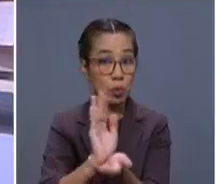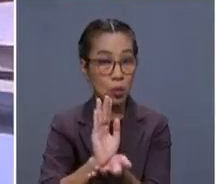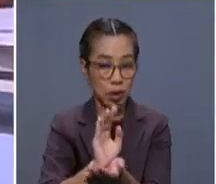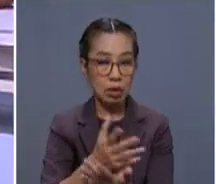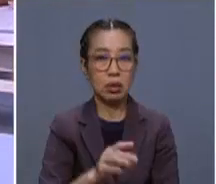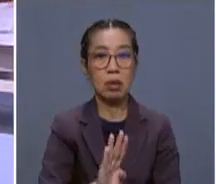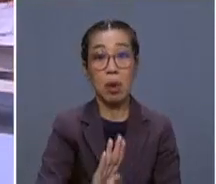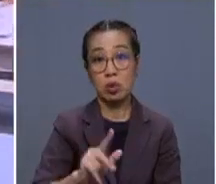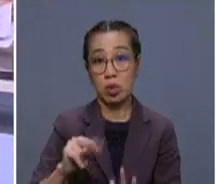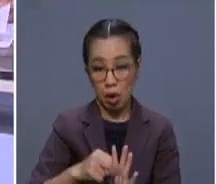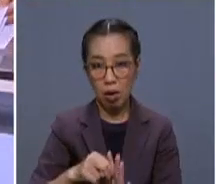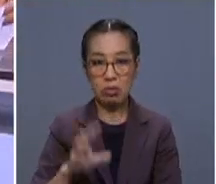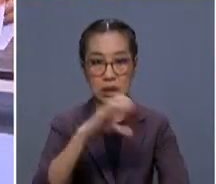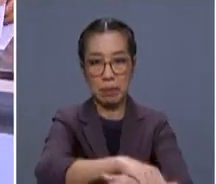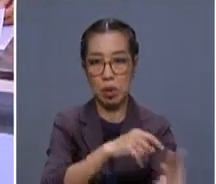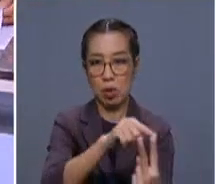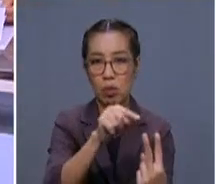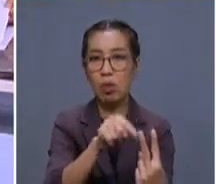อาไม่อาตำรวจละครบ่ายจับกุม 2